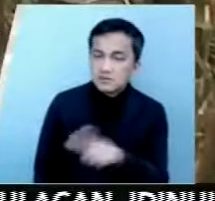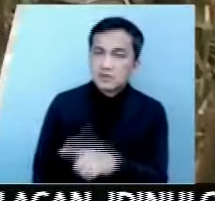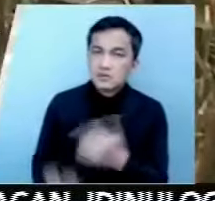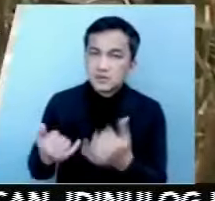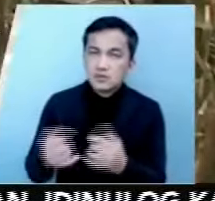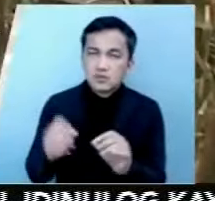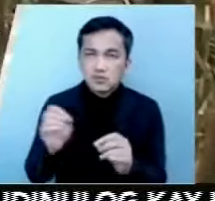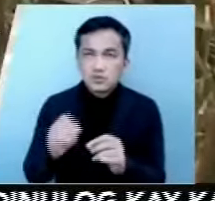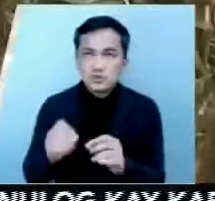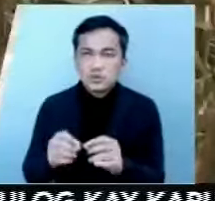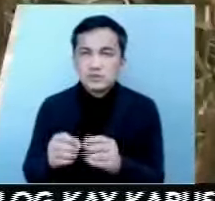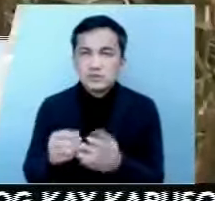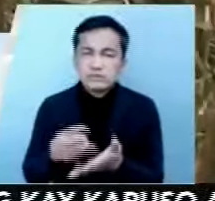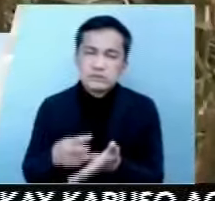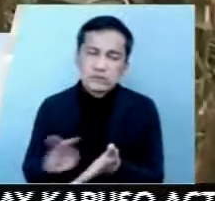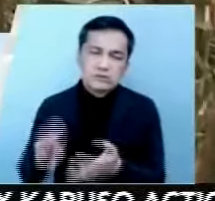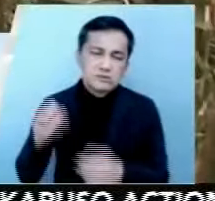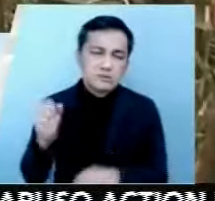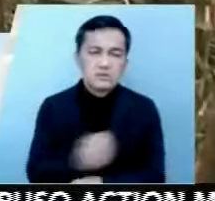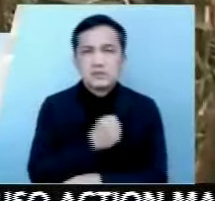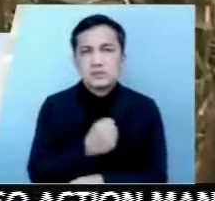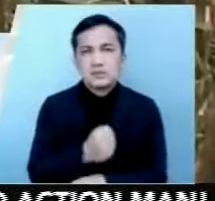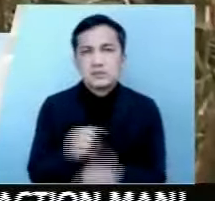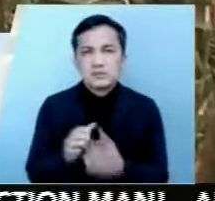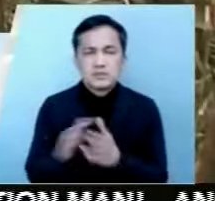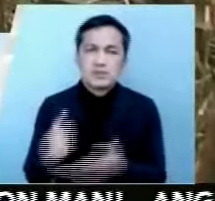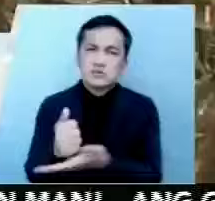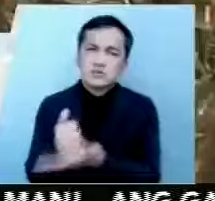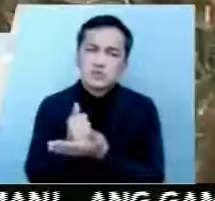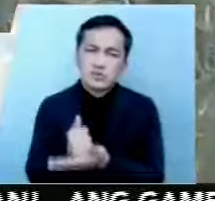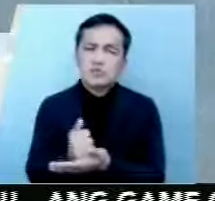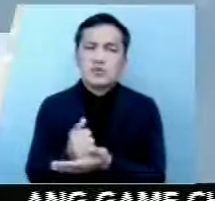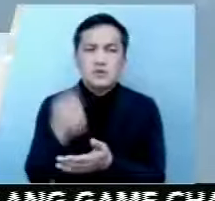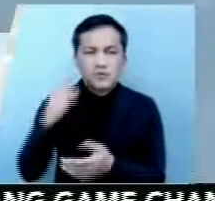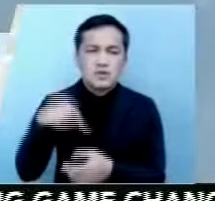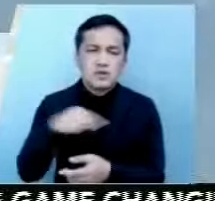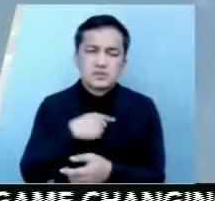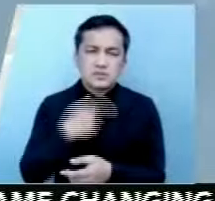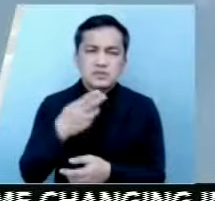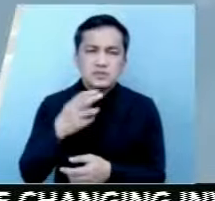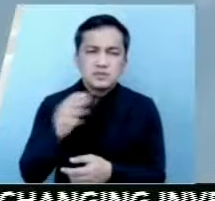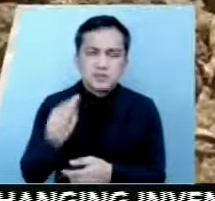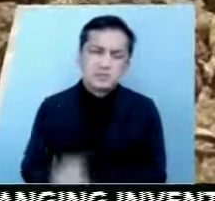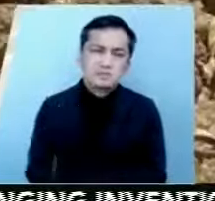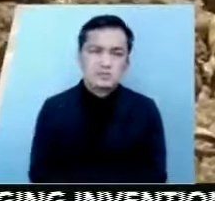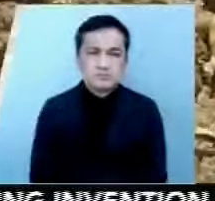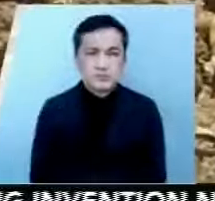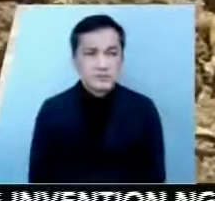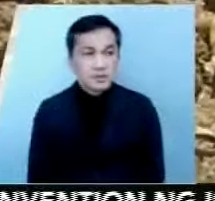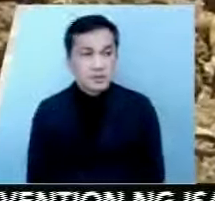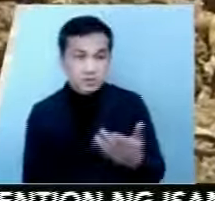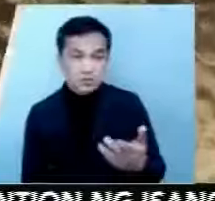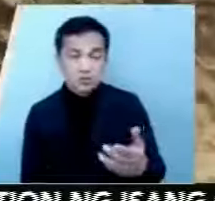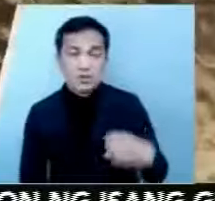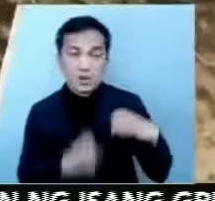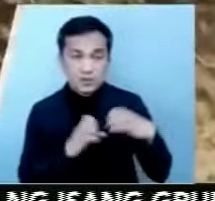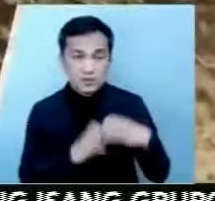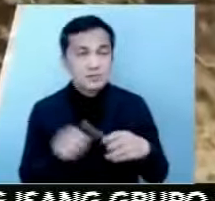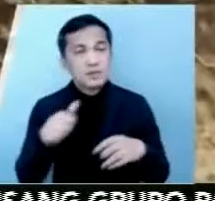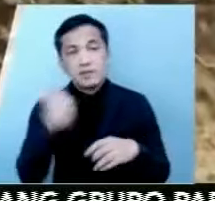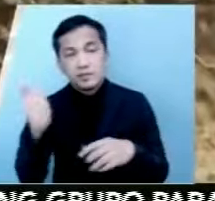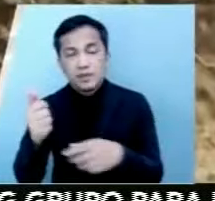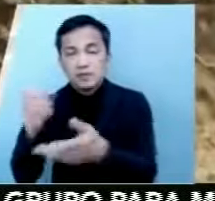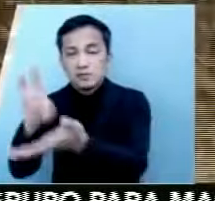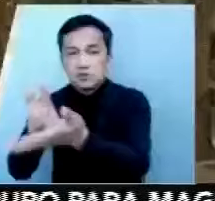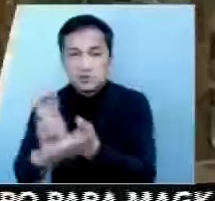yung iba. Ganun. Parang napakalaking tulong po para sa amin po ang GAB. Mga kapuso, meron pang ibang mga lugar sa ating